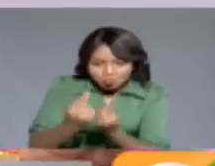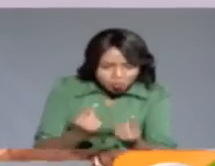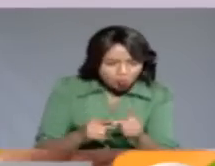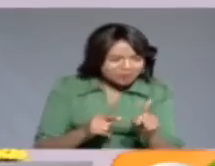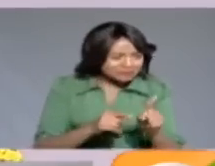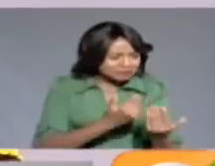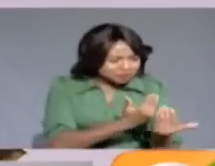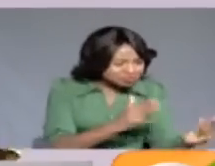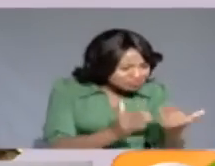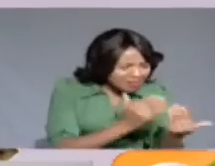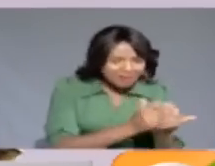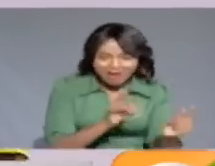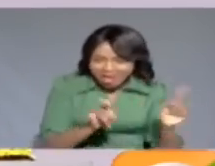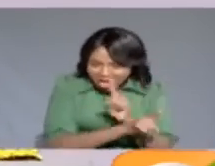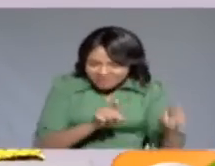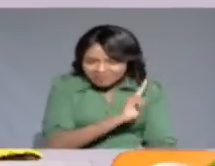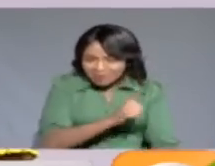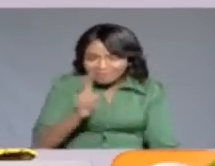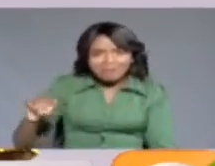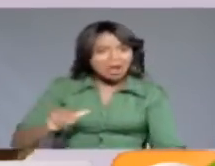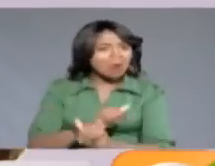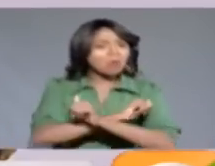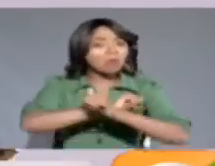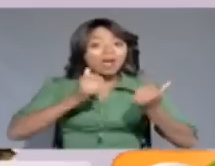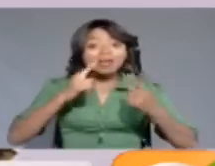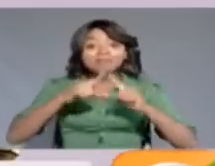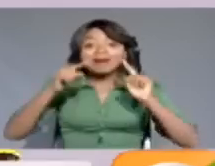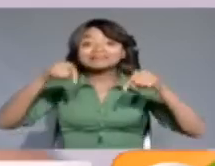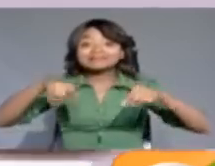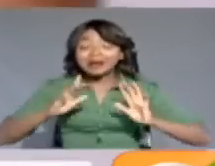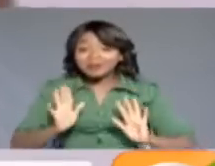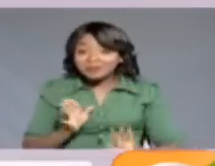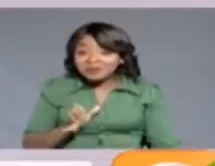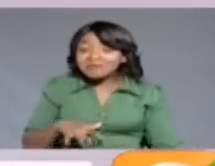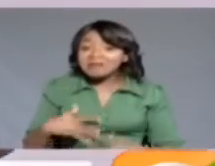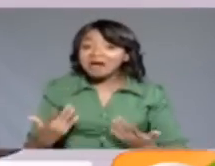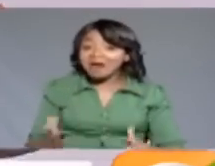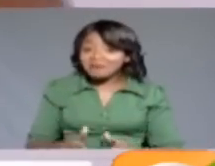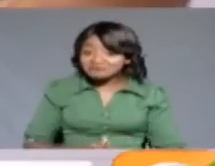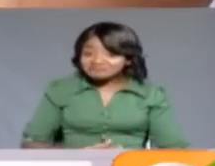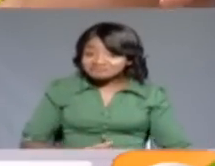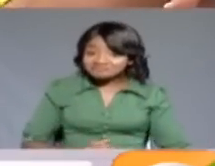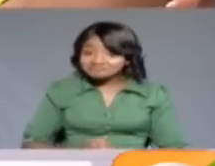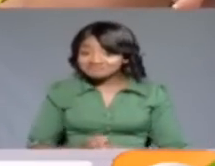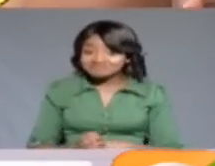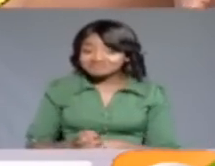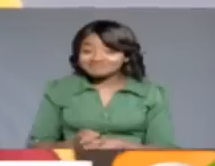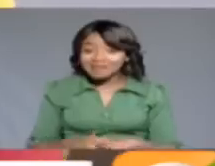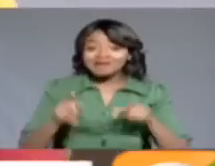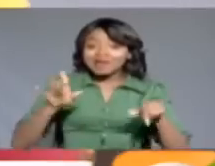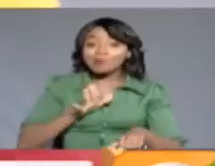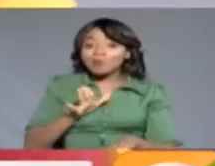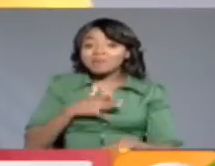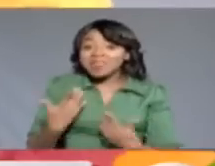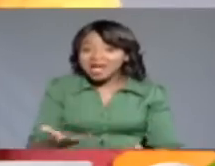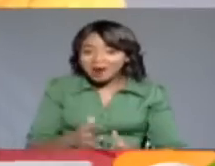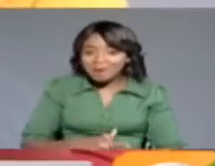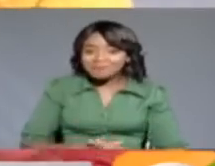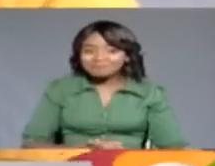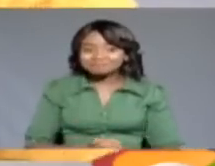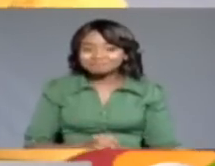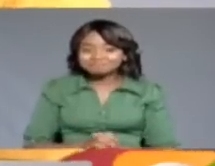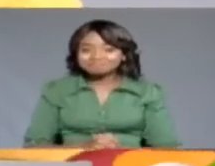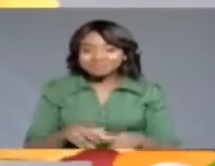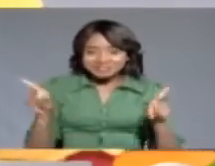kila kitu kiko sawa. Lakini huyu mwanamke wa sasa ni kama jamila. Wanawake wanawake wa kitambo. Angalia Bi Msafwari.